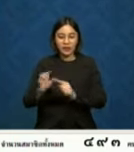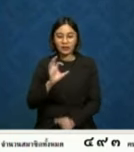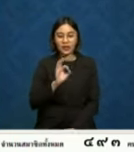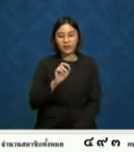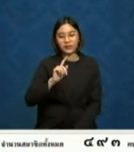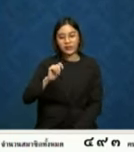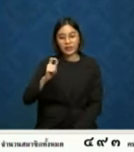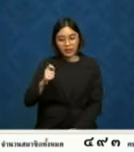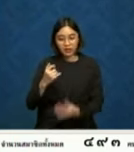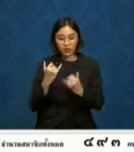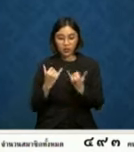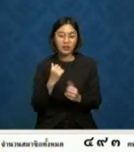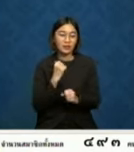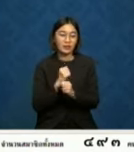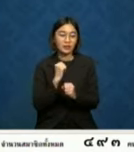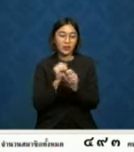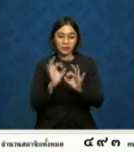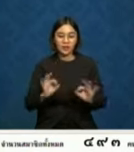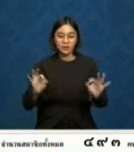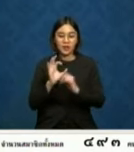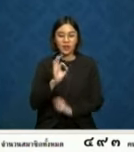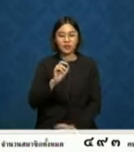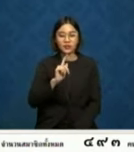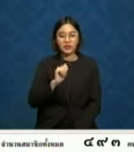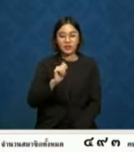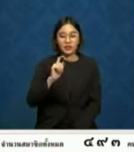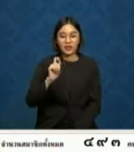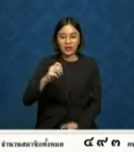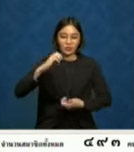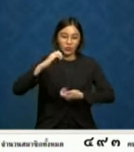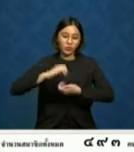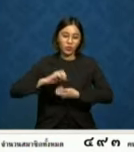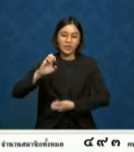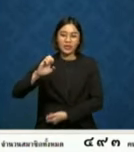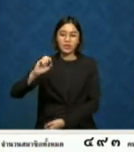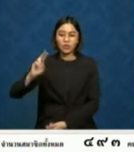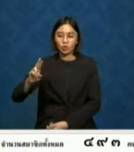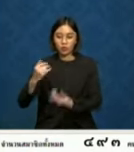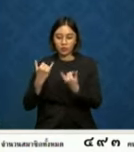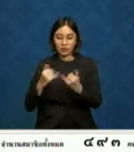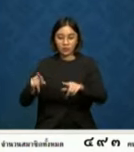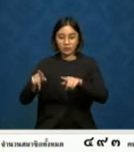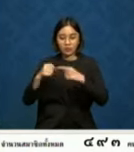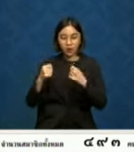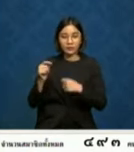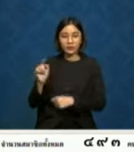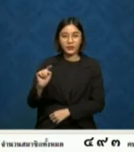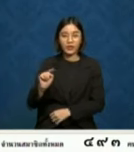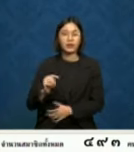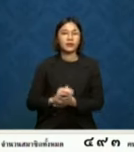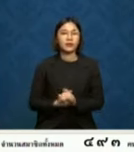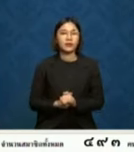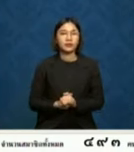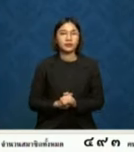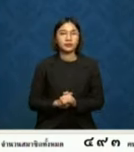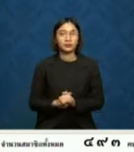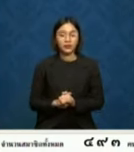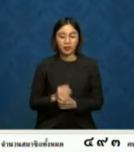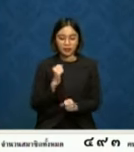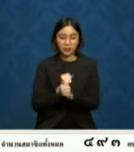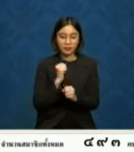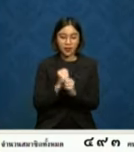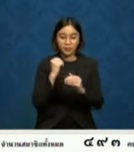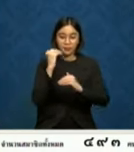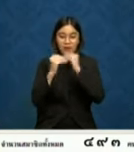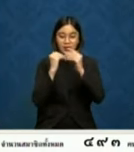ftaเราก็เดินหน้าโดยเฉพาะ ftaกับ EUนะครับซึ่งได้รับคำตอบจากหน่วยงานว่าเราได้เดินหน้า